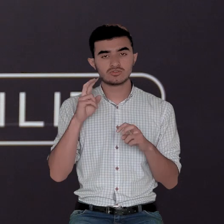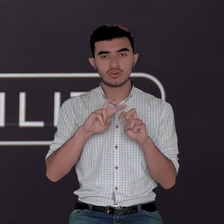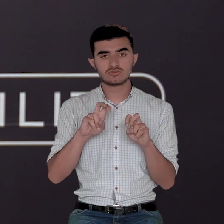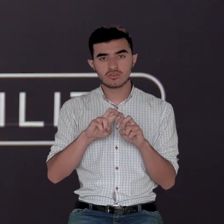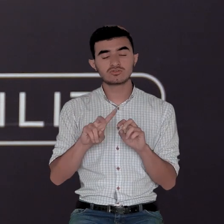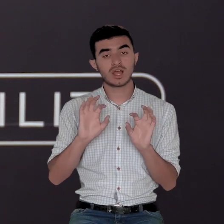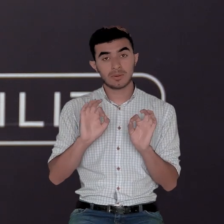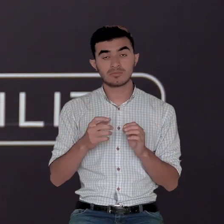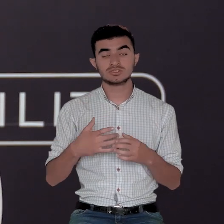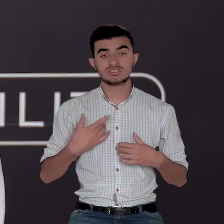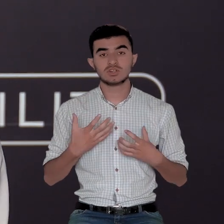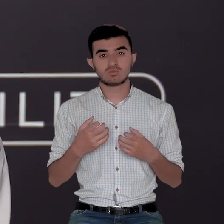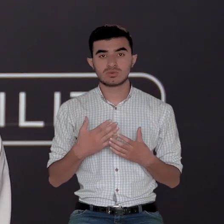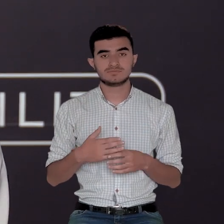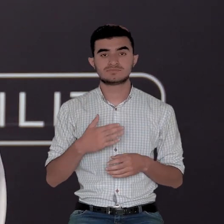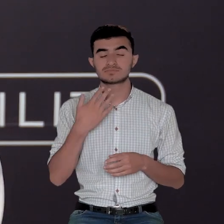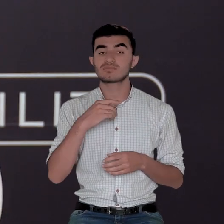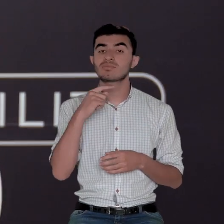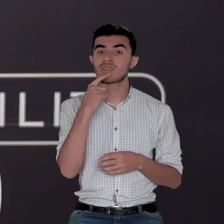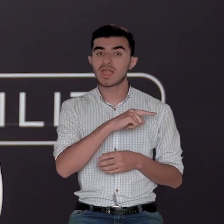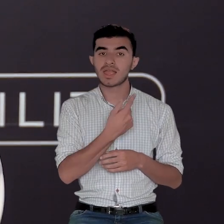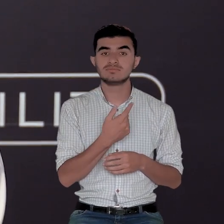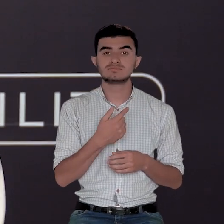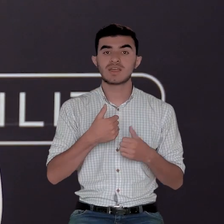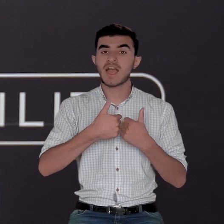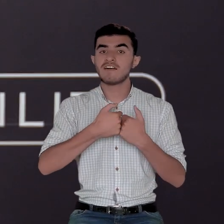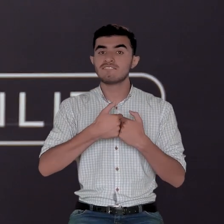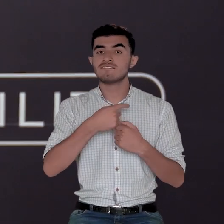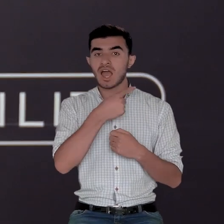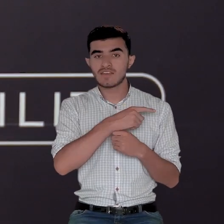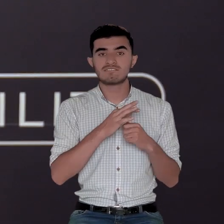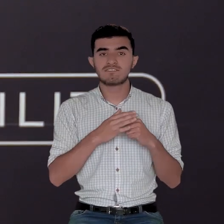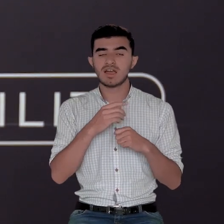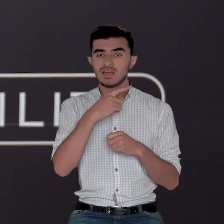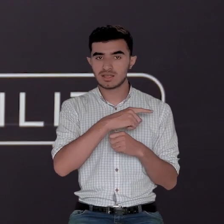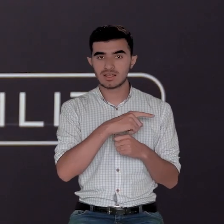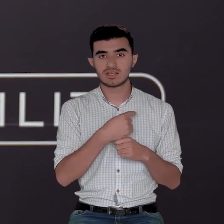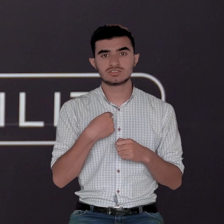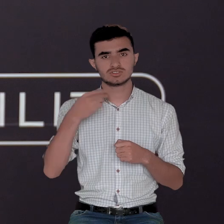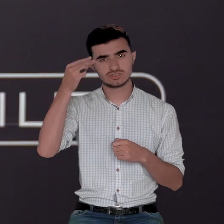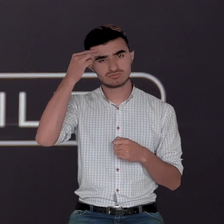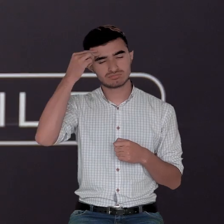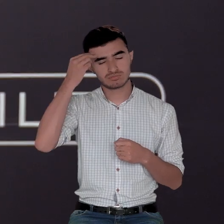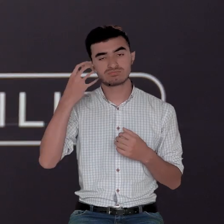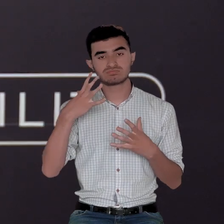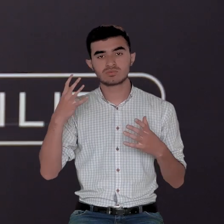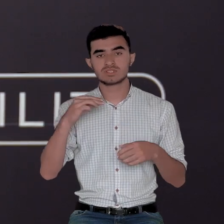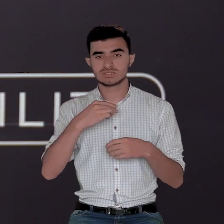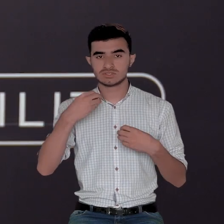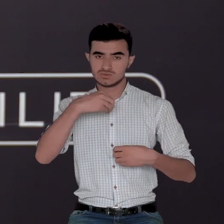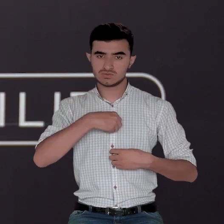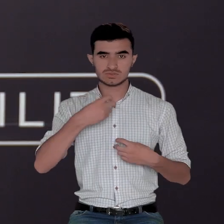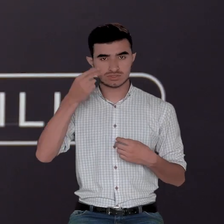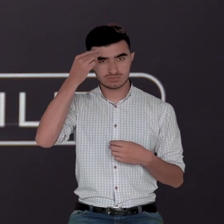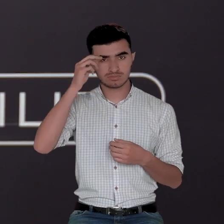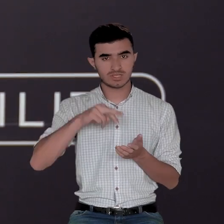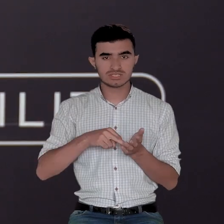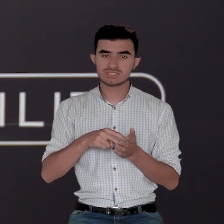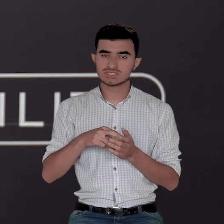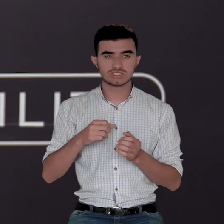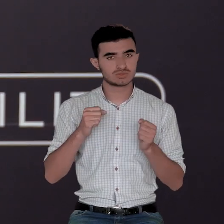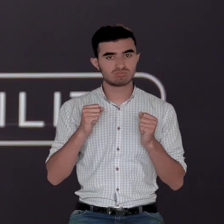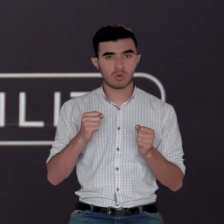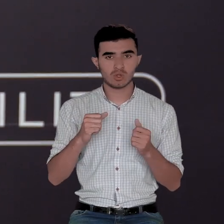were having. इसकी अपनी wife जो थी, supposedly she was also somebody who was terminally ill and somebody who could not